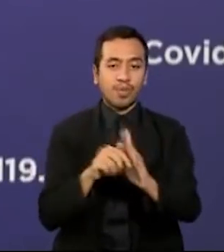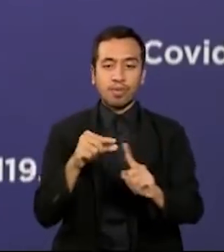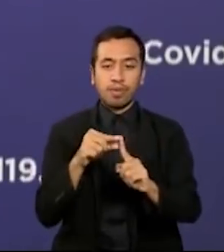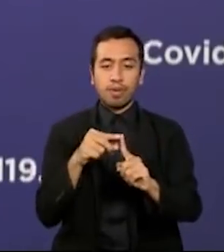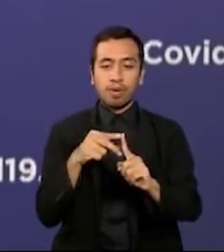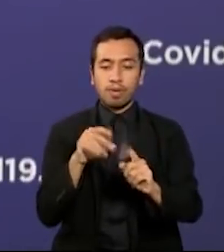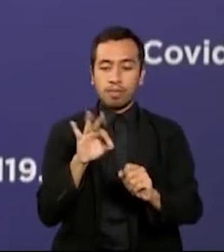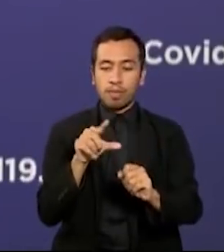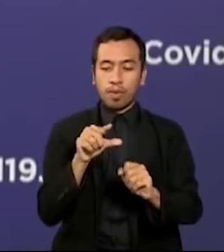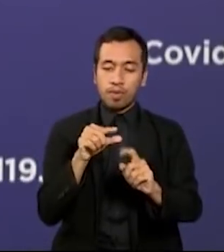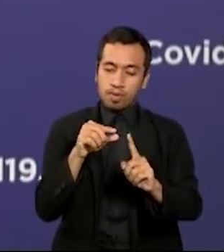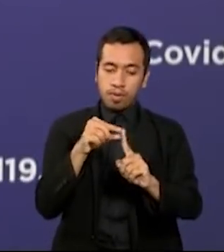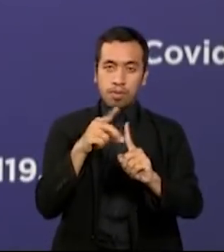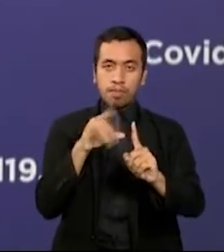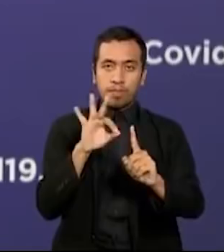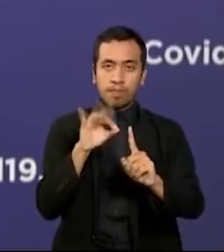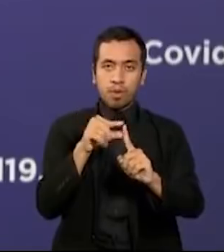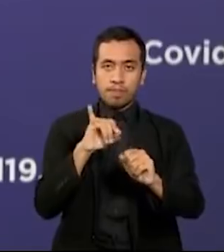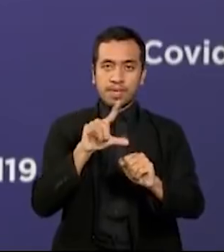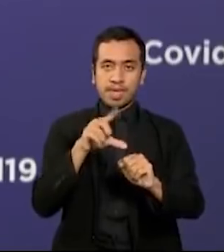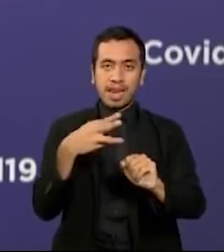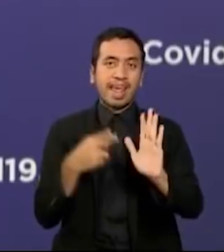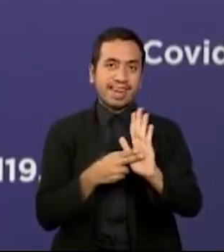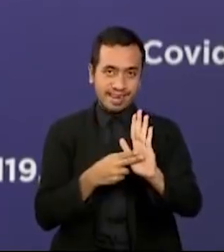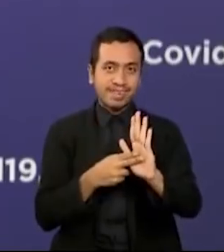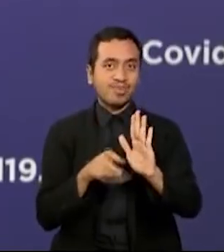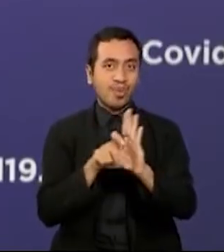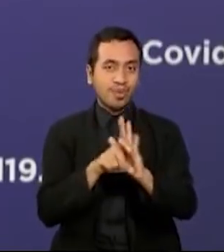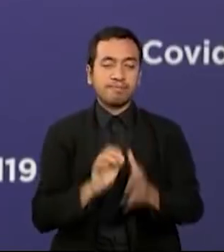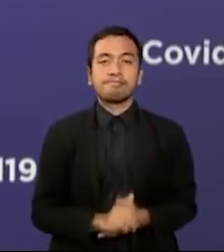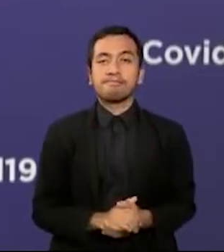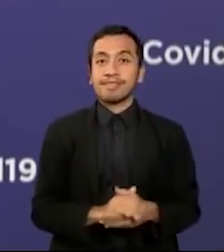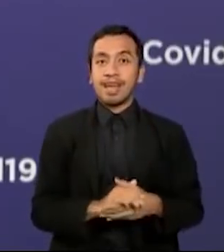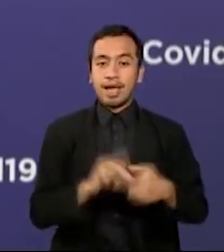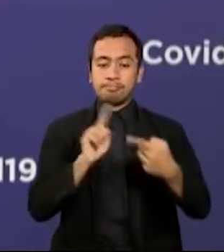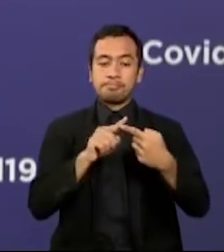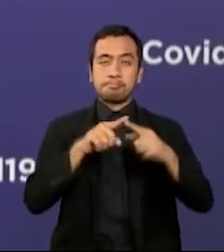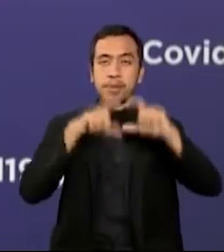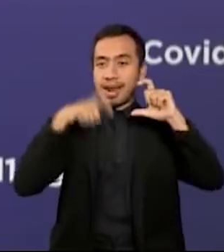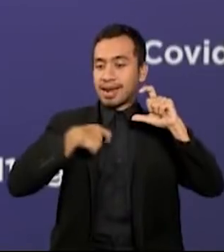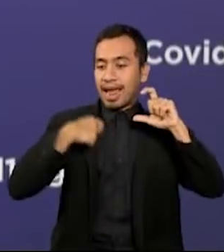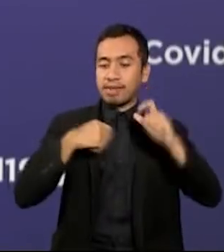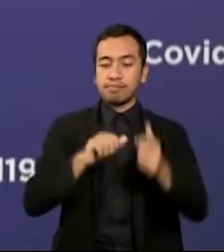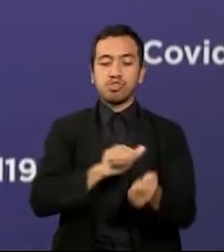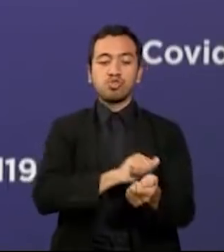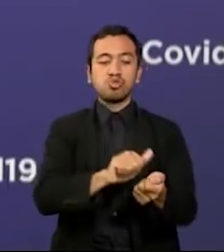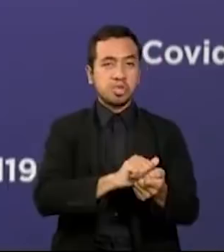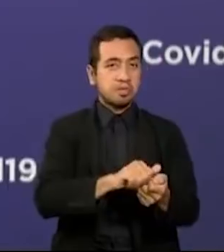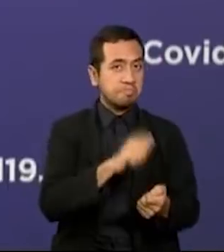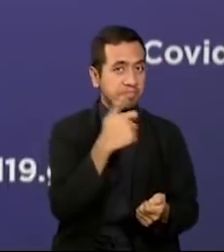polipropilen atau polyester. Masker kain ini dapat dicuci dan digunakan kembali. Oleh karena